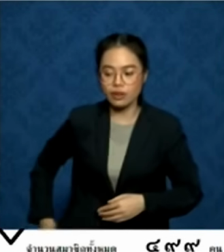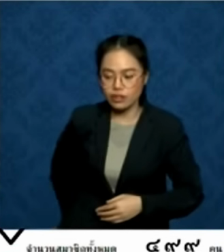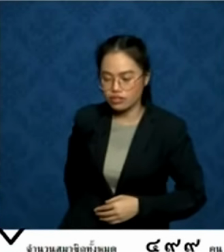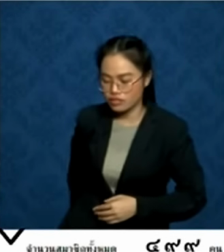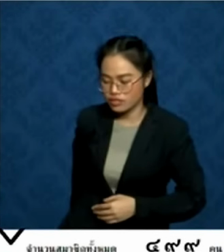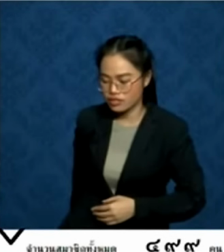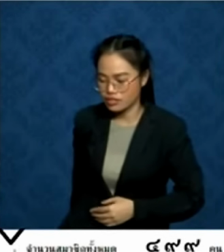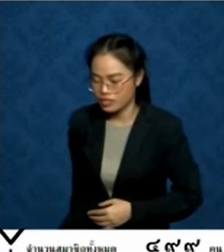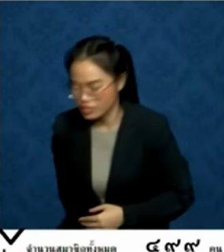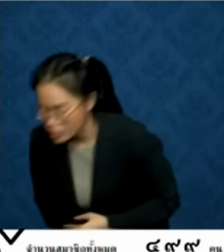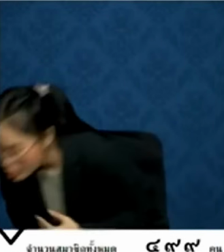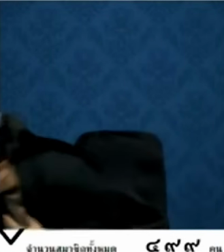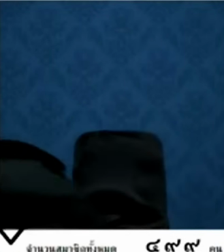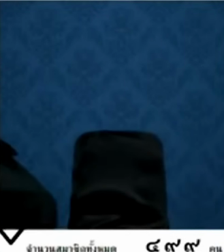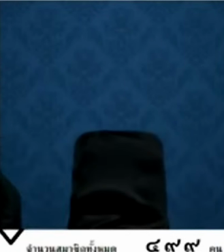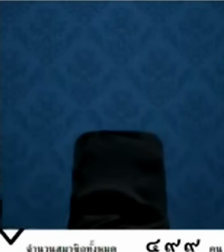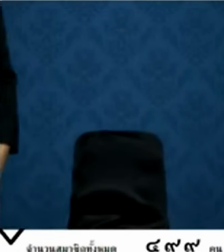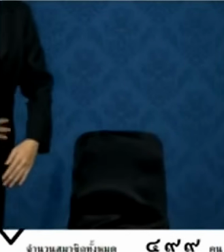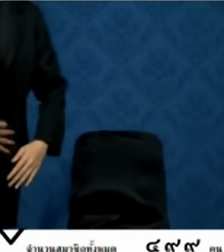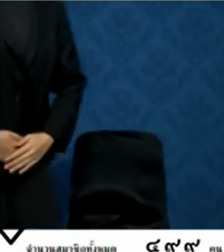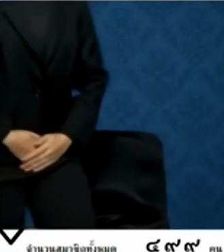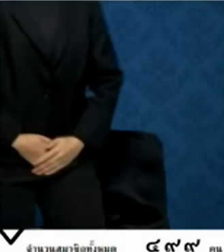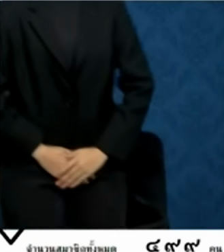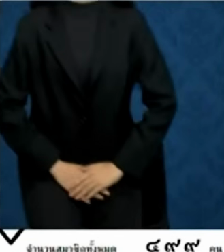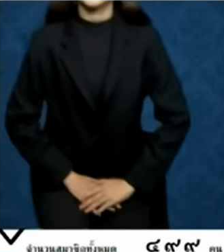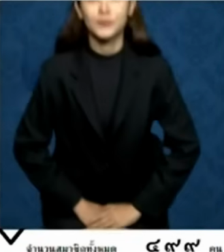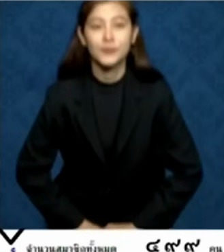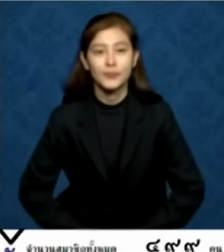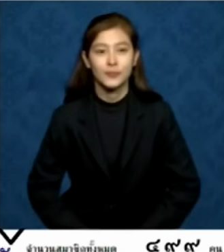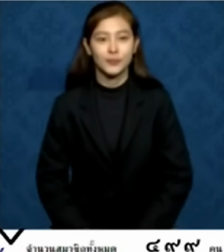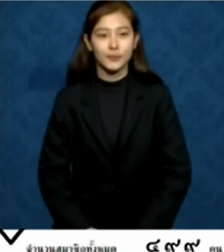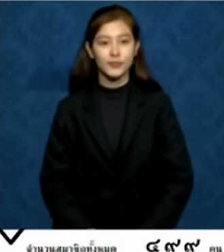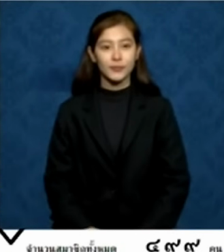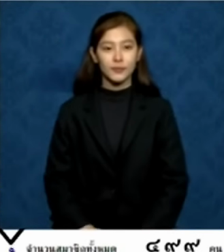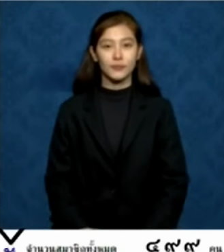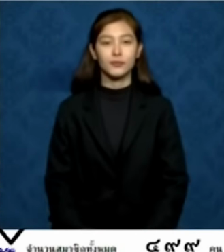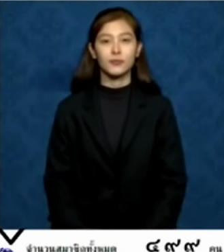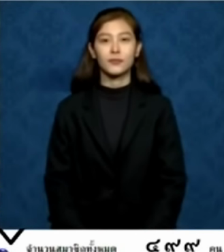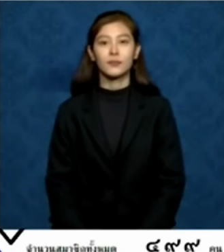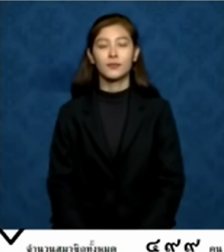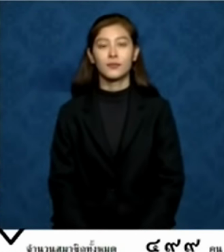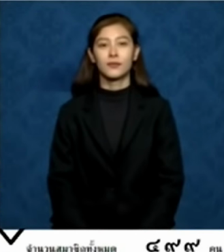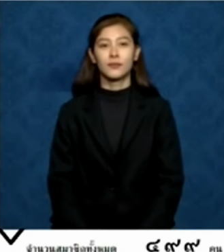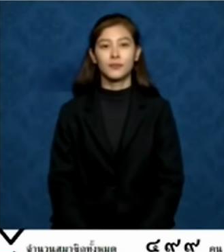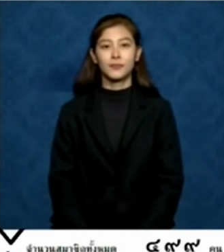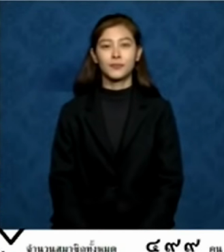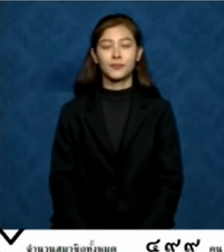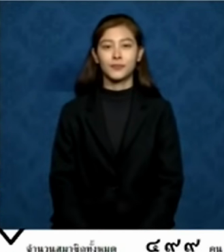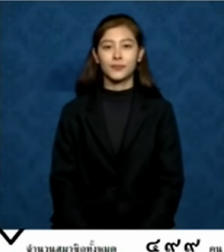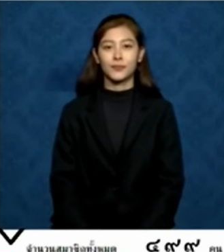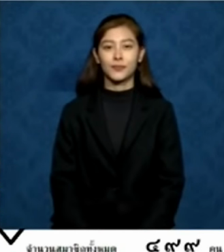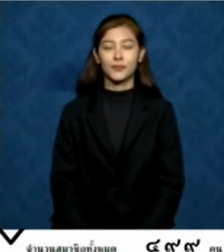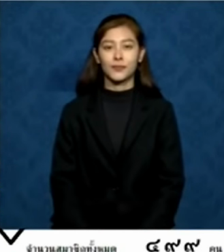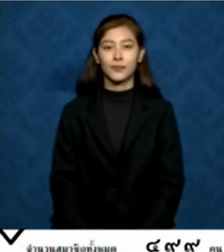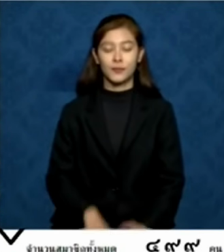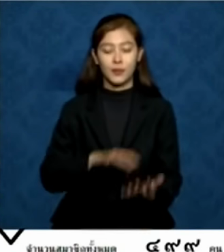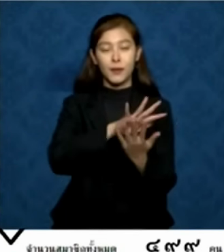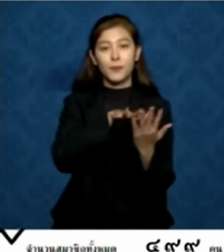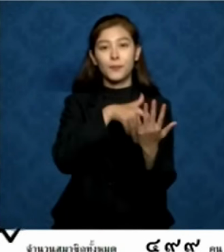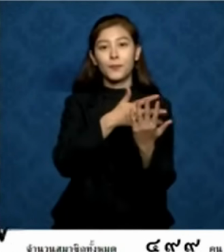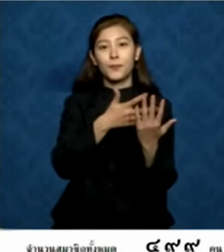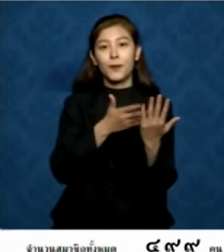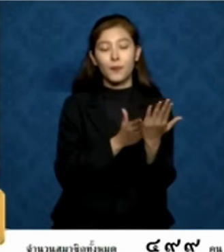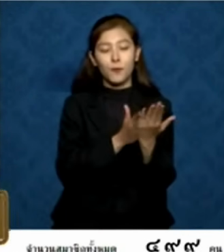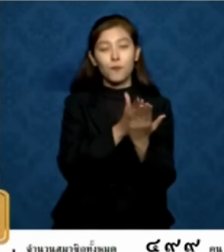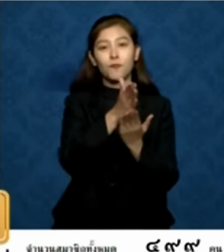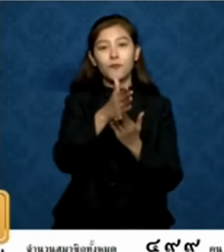ประชาชนจะเข้าถึงแหล่งงานที่มีคุณค่ามากขึ้นสามารถพัฒนาความรู้ความสามารถที่มาจากภาคอุตสาหกรรมและภาคเอกชนระดับ